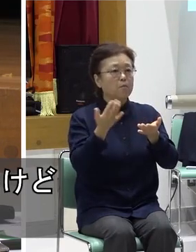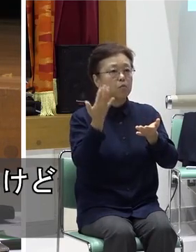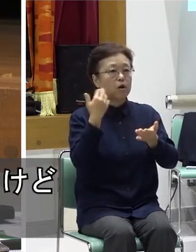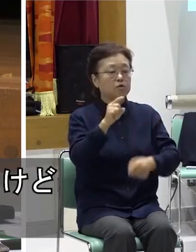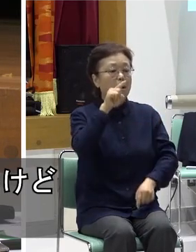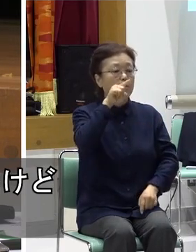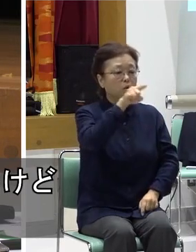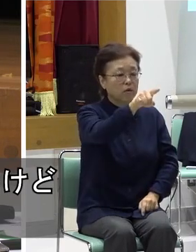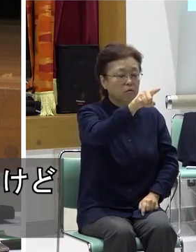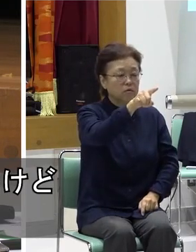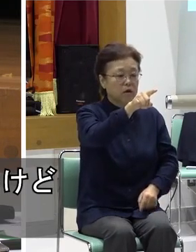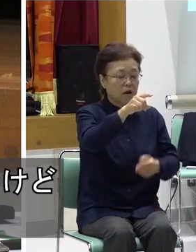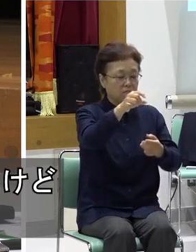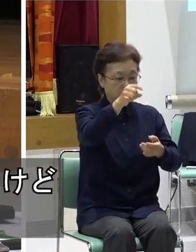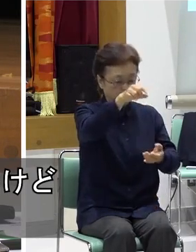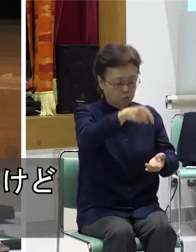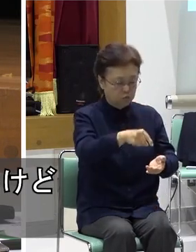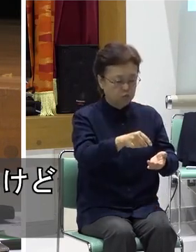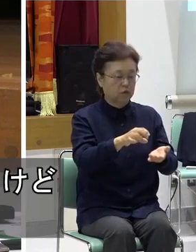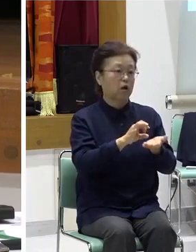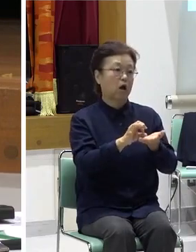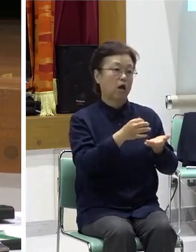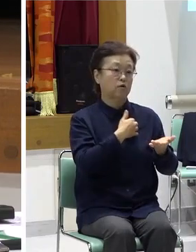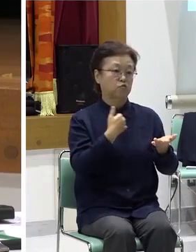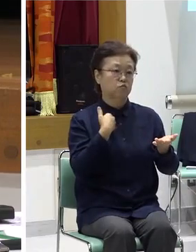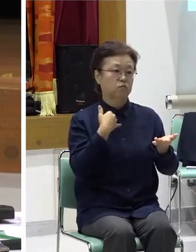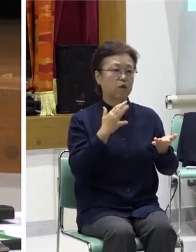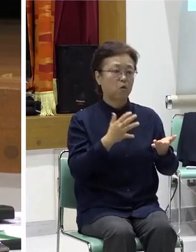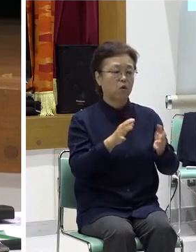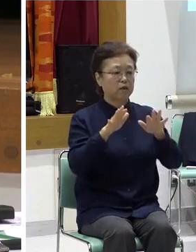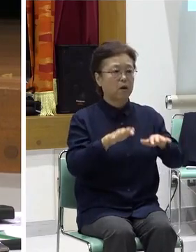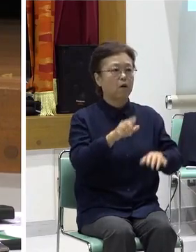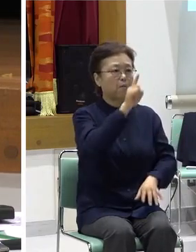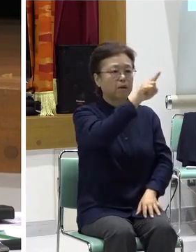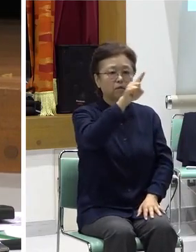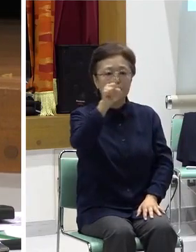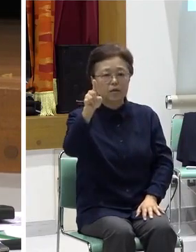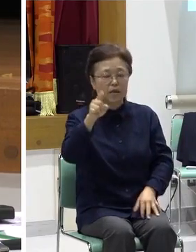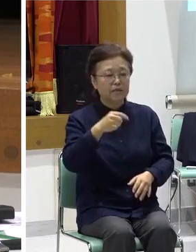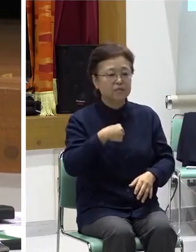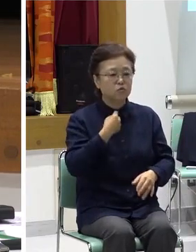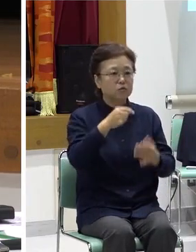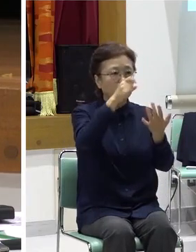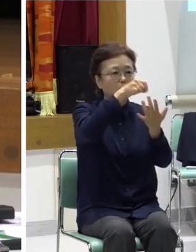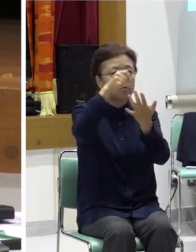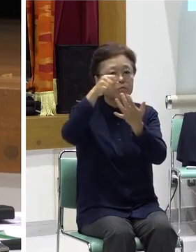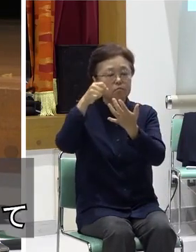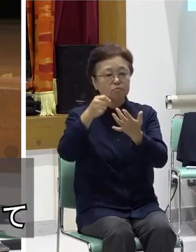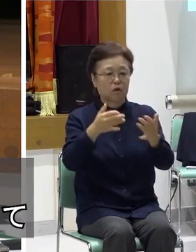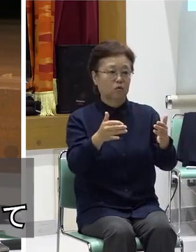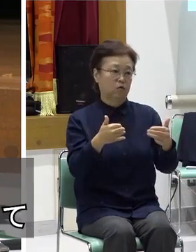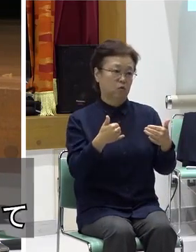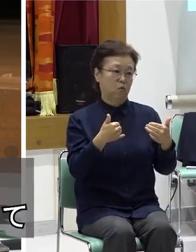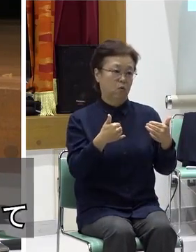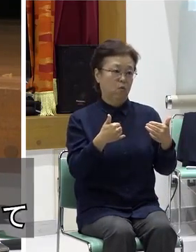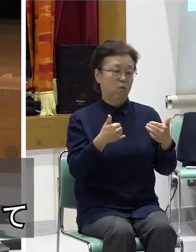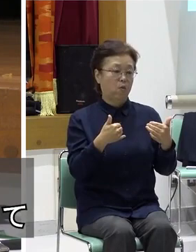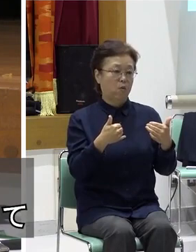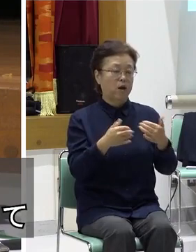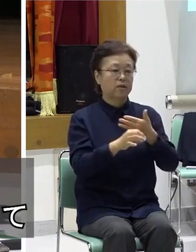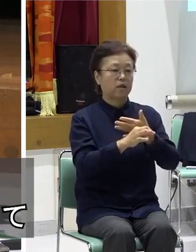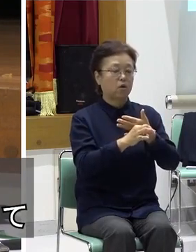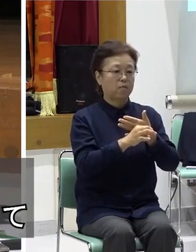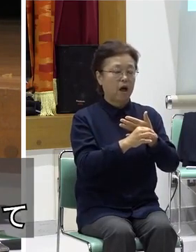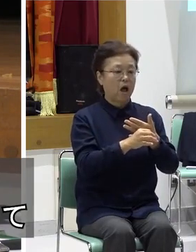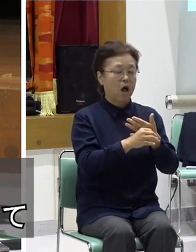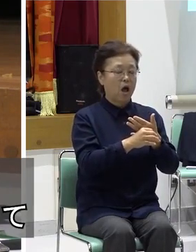ど、今はなんか、いろんなこう、タッチパネル的にこう、選択しながら買うっていう形になってると思うんです。例えば、ホットと